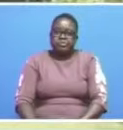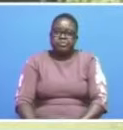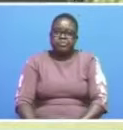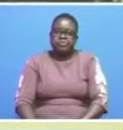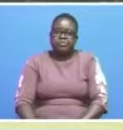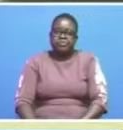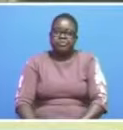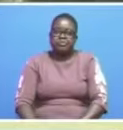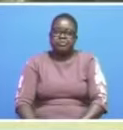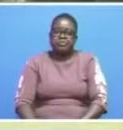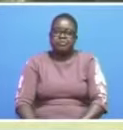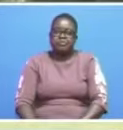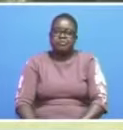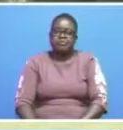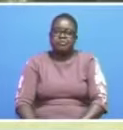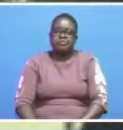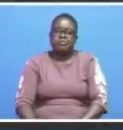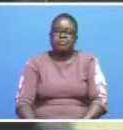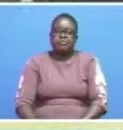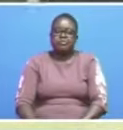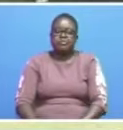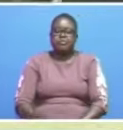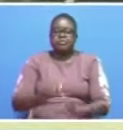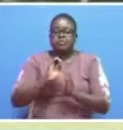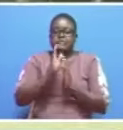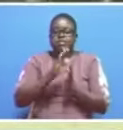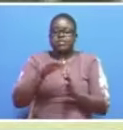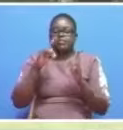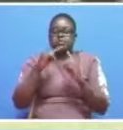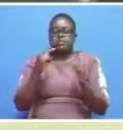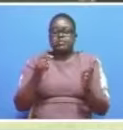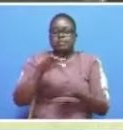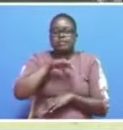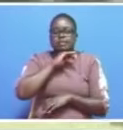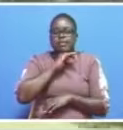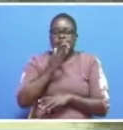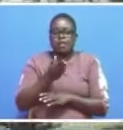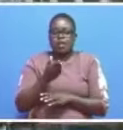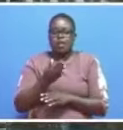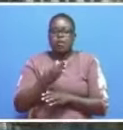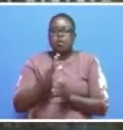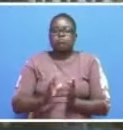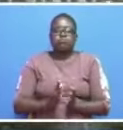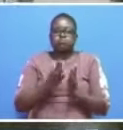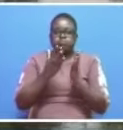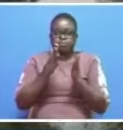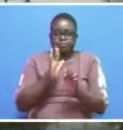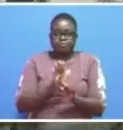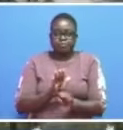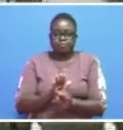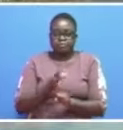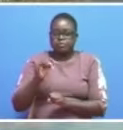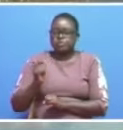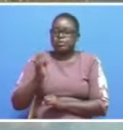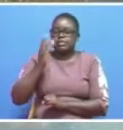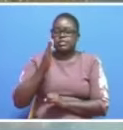Vindani the savali ya AU kwa ndongoi ya ulei Raila Odinga ya mbiye kukwata mwaki. Adeti